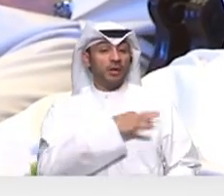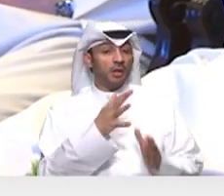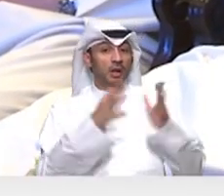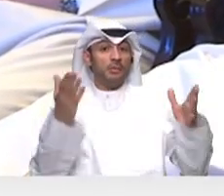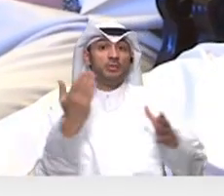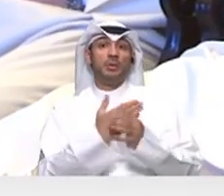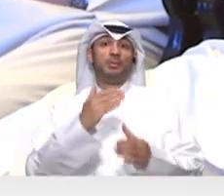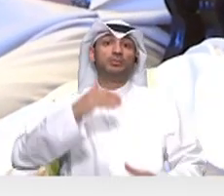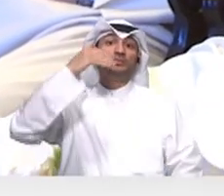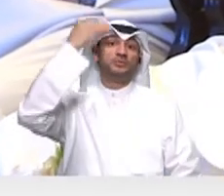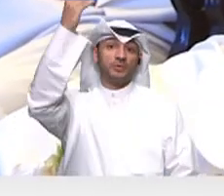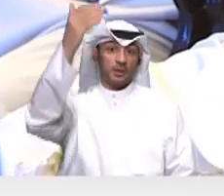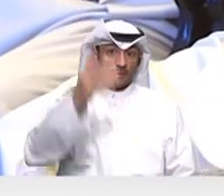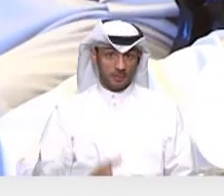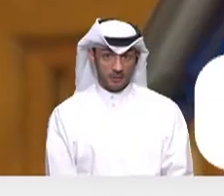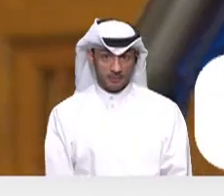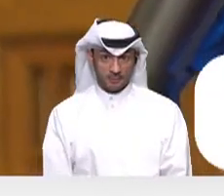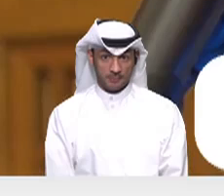مستقبل الأمم.